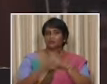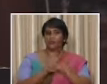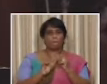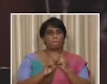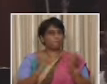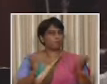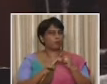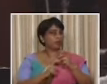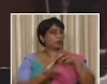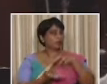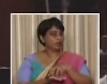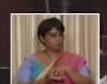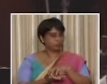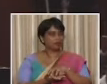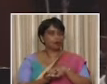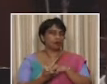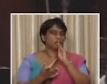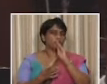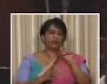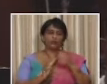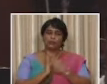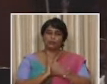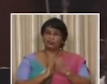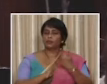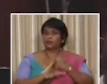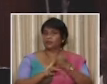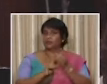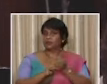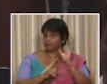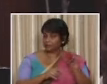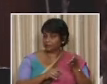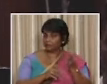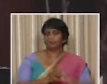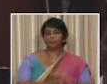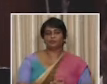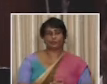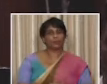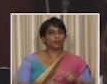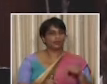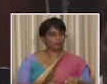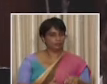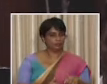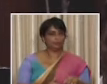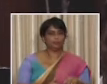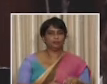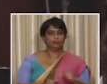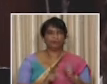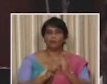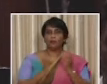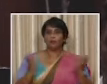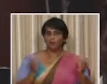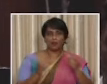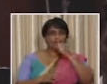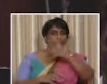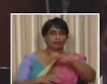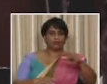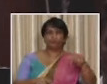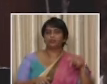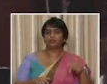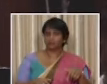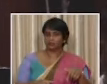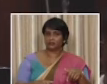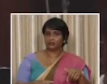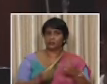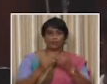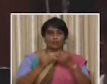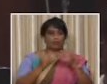පොළොන්නරුව දිස්ත්‍රික්කයේ ගන්නකොට ගරු මූලාසනයේ සභාපතිතුමනි දැන් මේ වෙනකොට පරාක්‍රම සමුද්‍රයේ සම්පූර්ණයෙන්ම